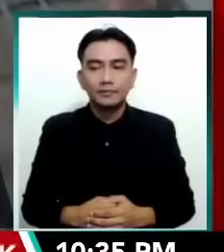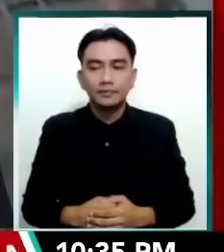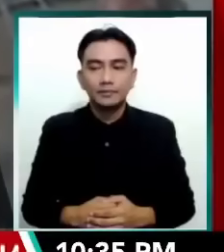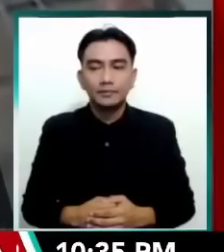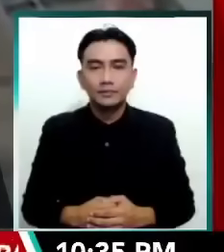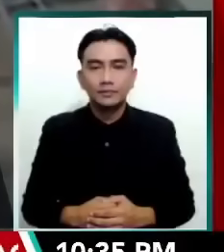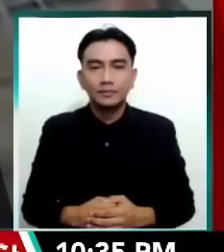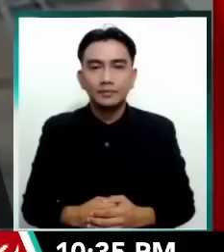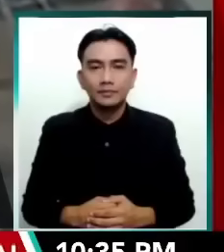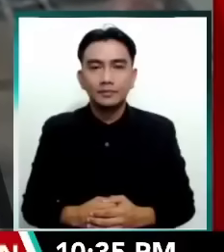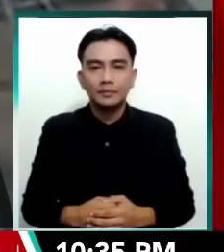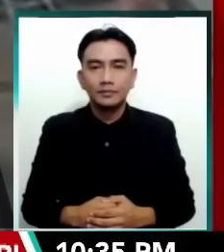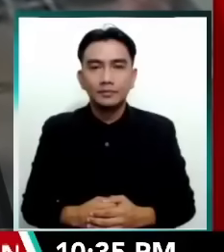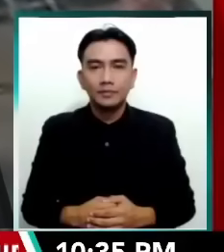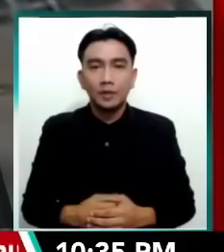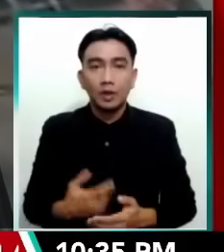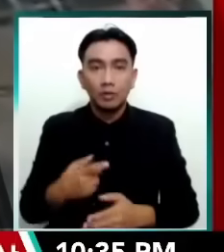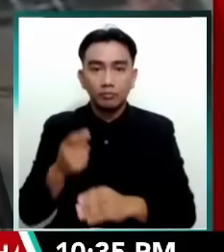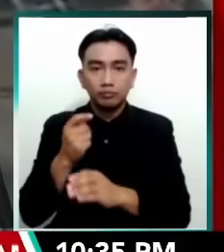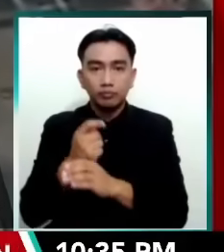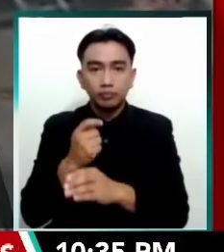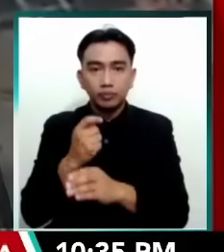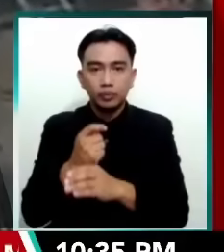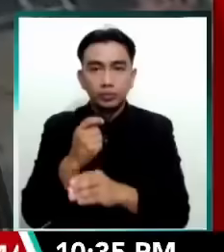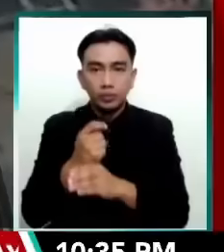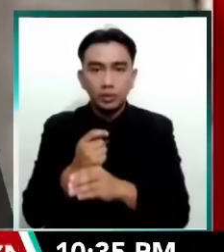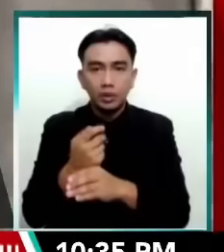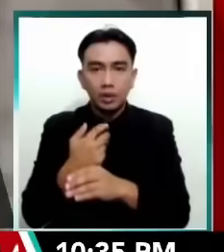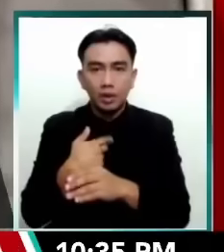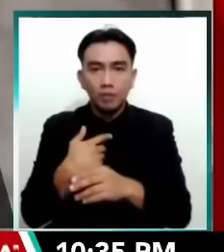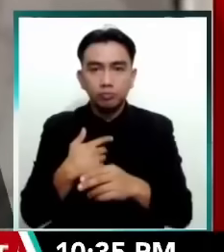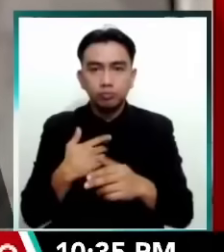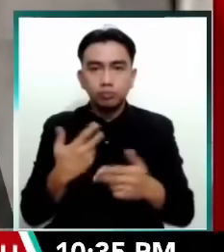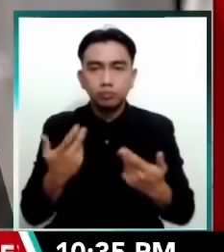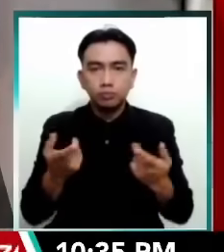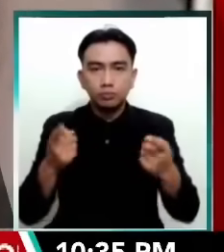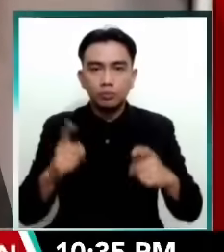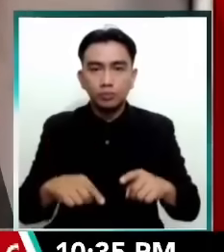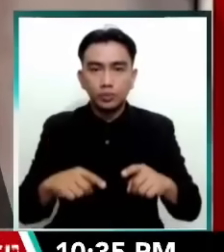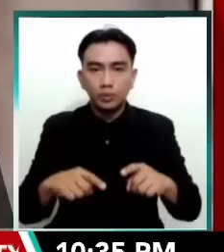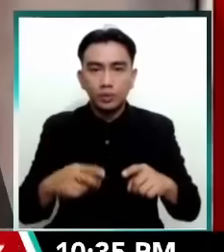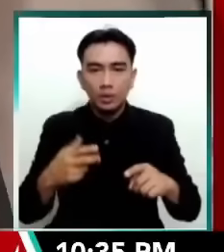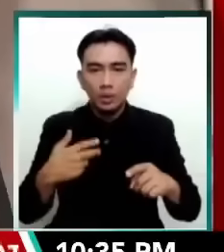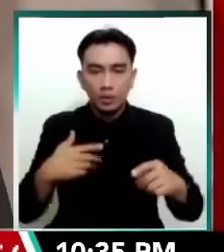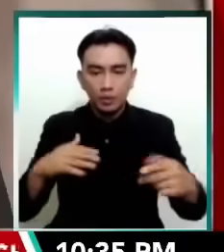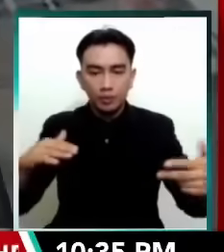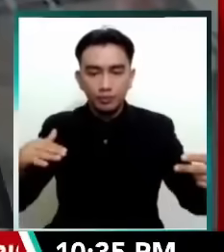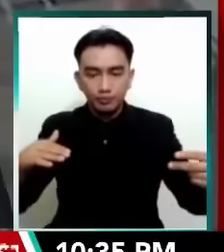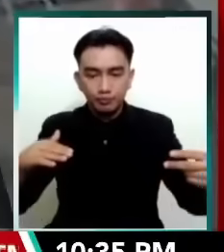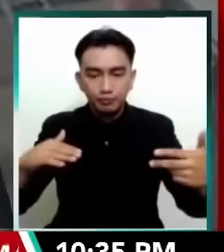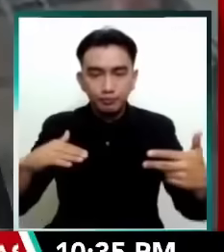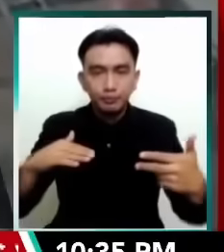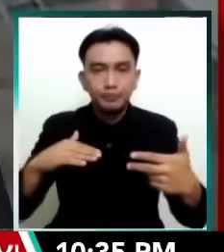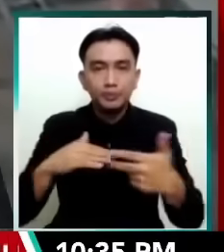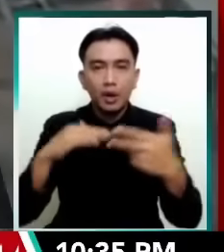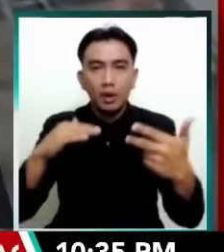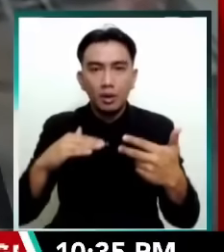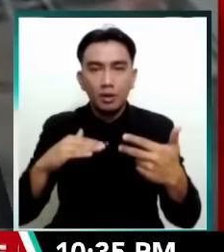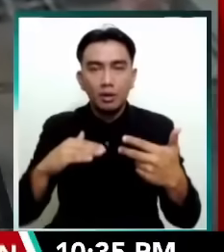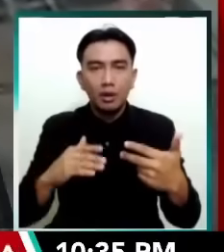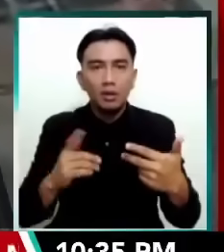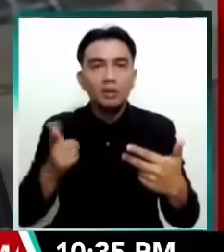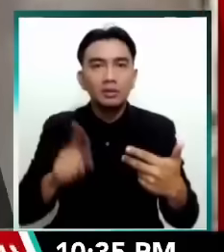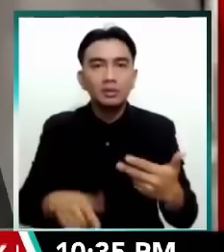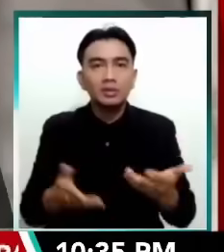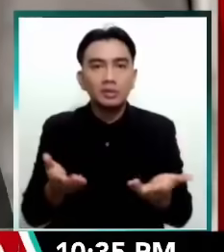Pagdaan ng trailer truck, sumalpok ang kasunod niyang rider sa kasalubong na pickup na bumangga naman sa trailer truck. Nangyari yan sa National